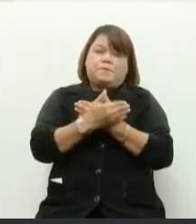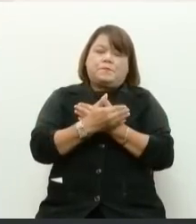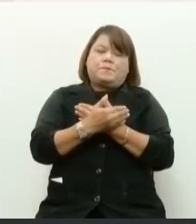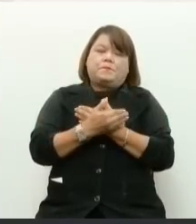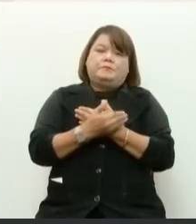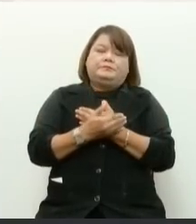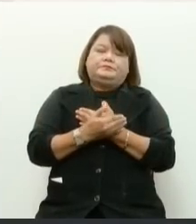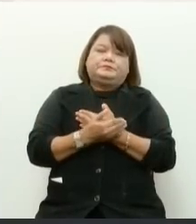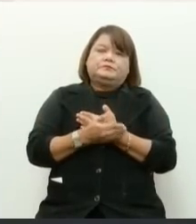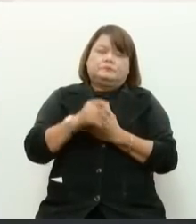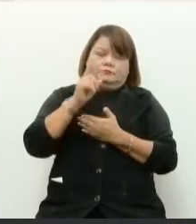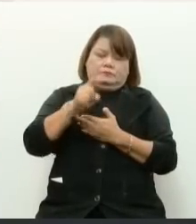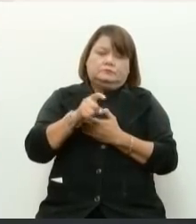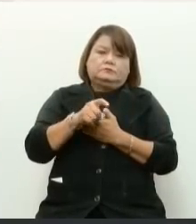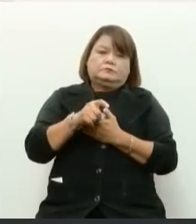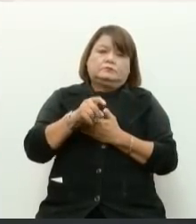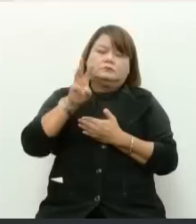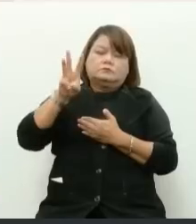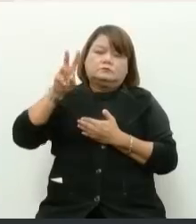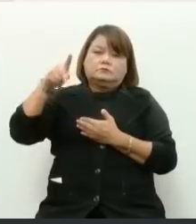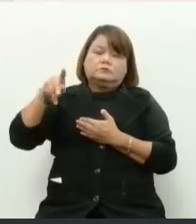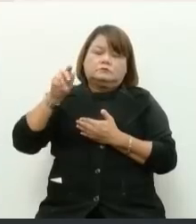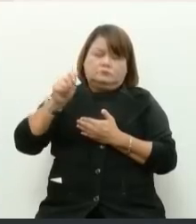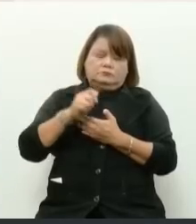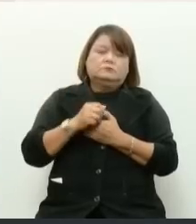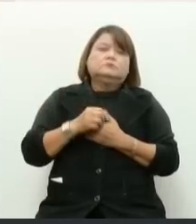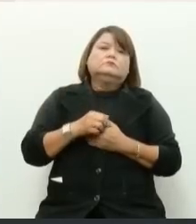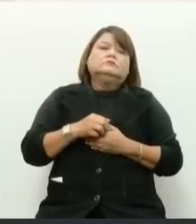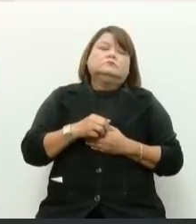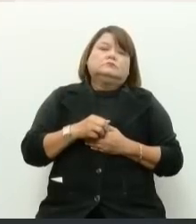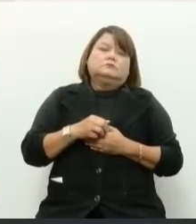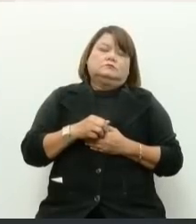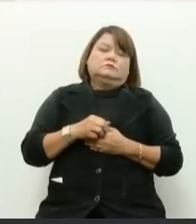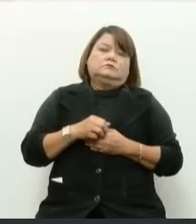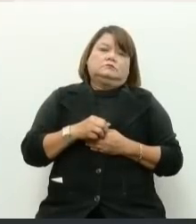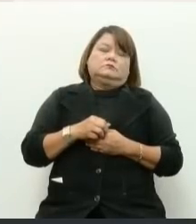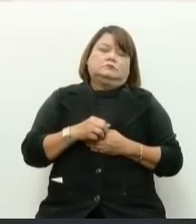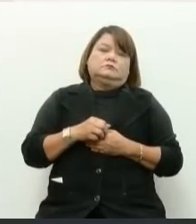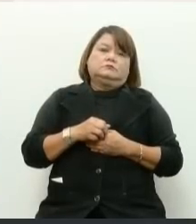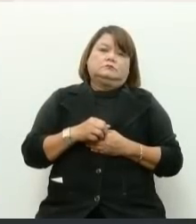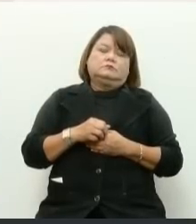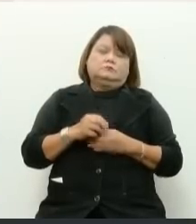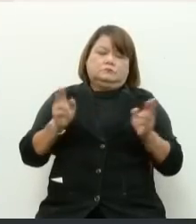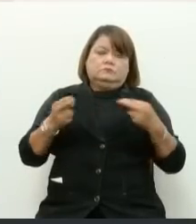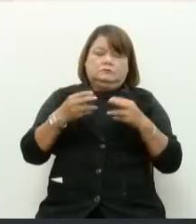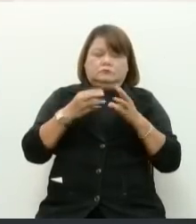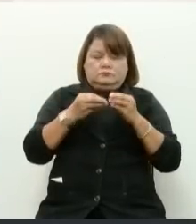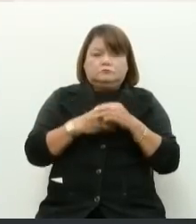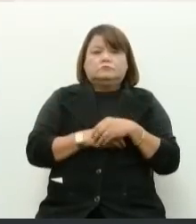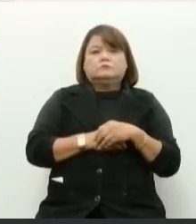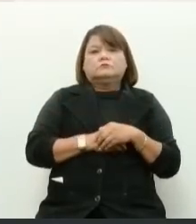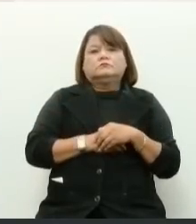ครับก็เลยต้องเรียนท่านผอ.เขตเรียนในที่ประชุม ห้องประชุมเนี่ยนะครับห้องก็